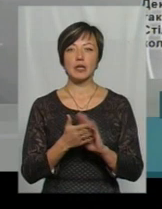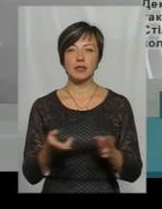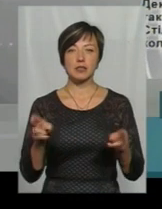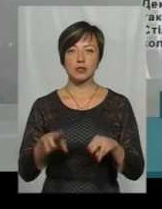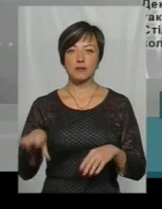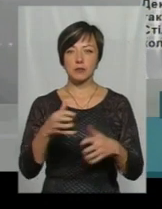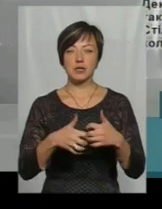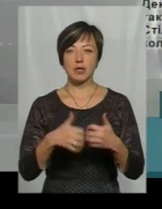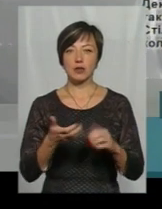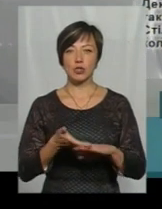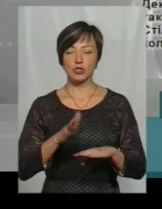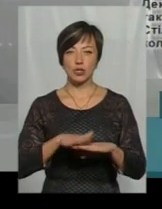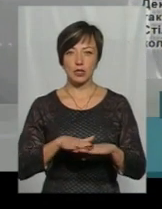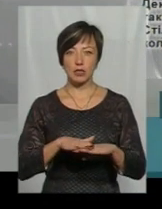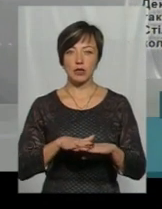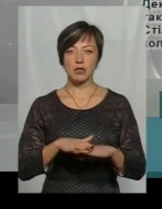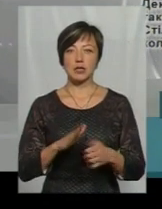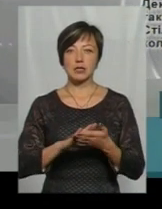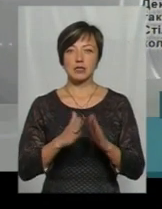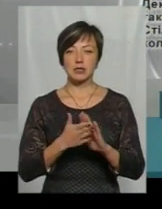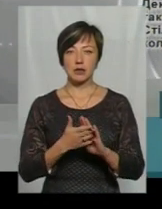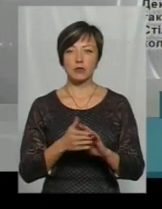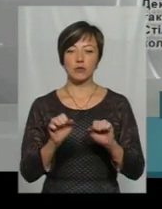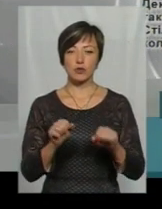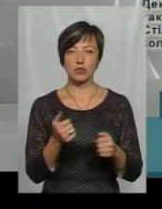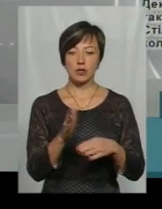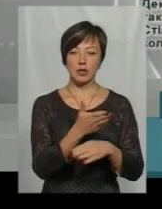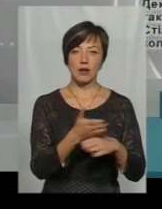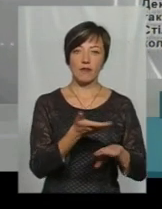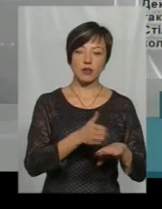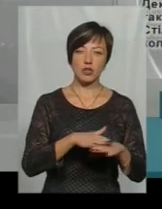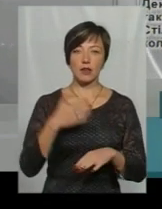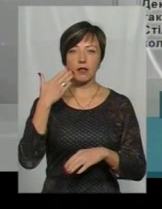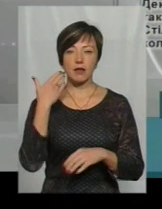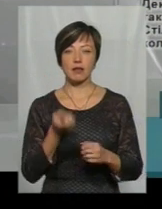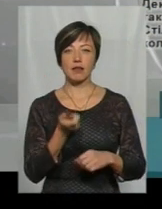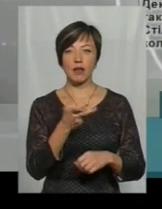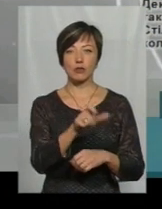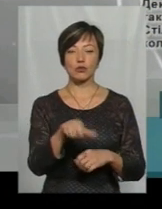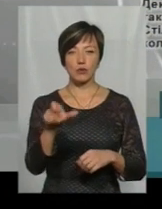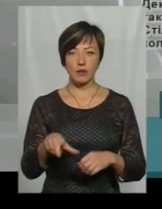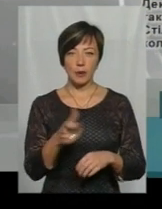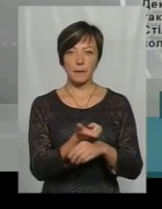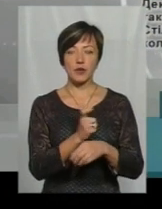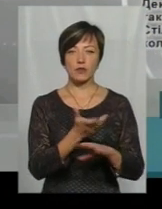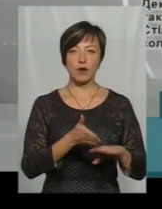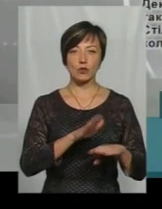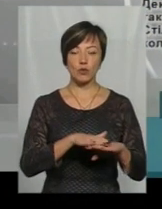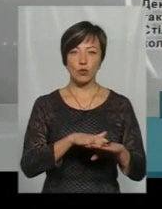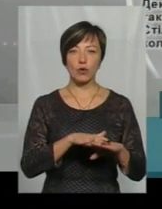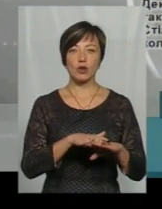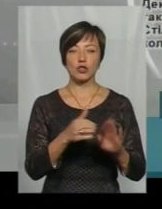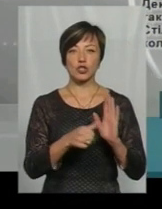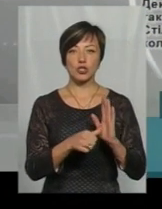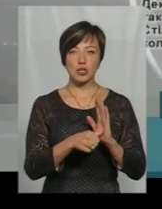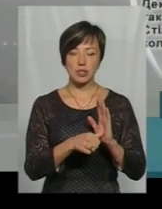всіх середньотяжким. Середньотяжкий стан теж можна градувати як більш важкий і більш легкий. Декілька чоловік йде до більш важкого, це